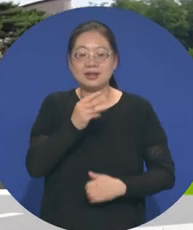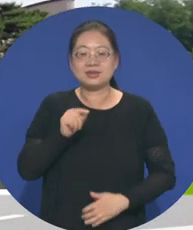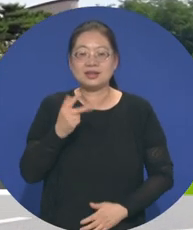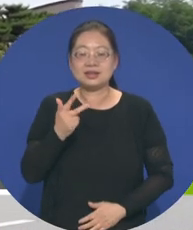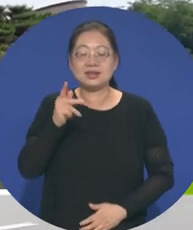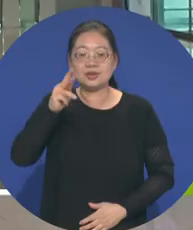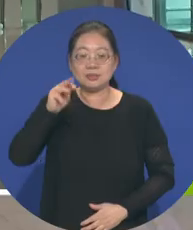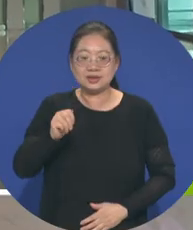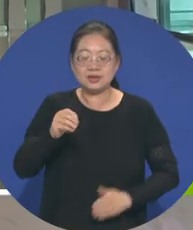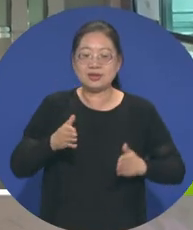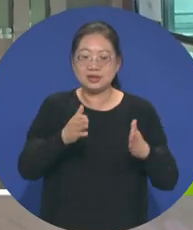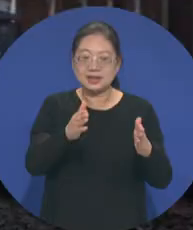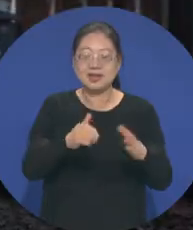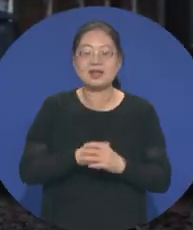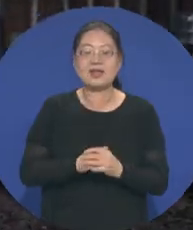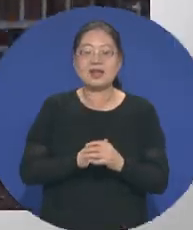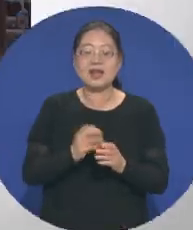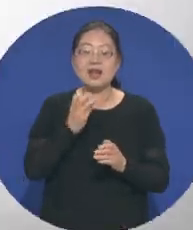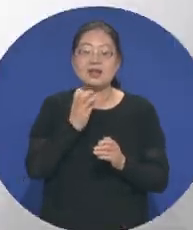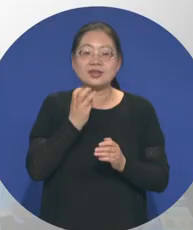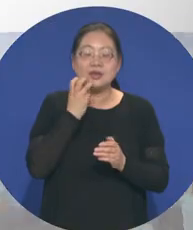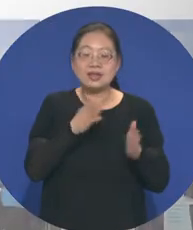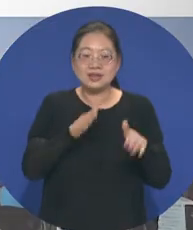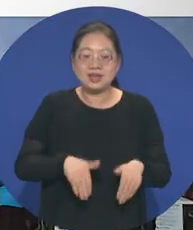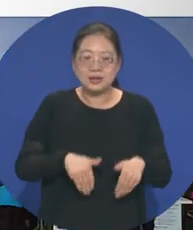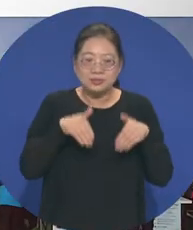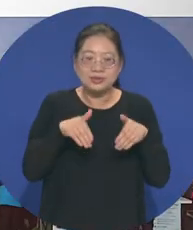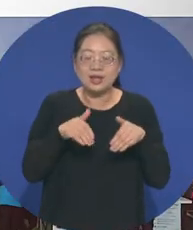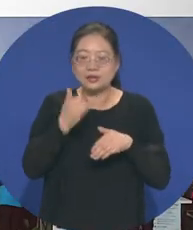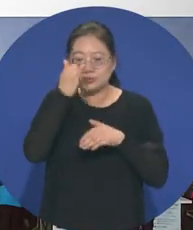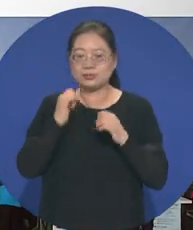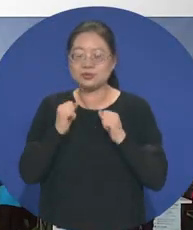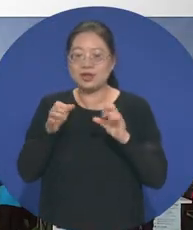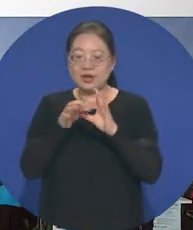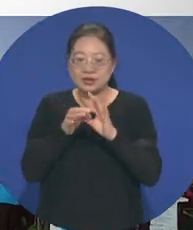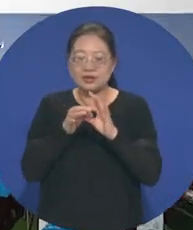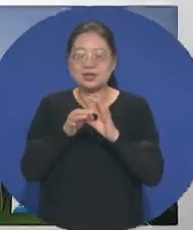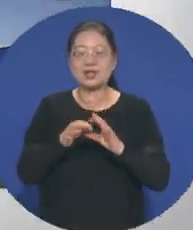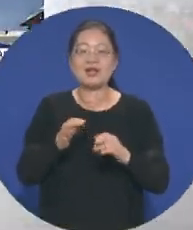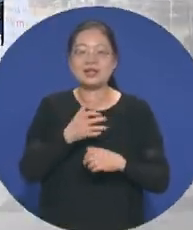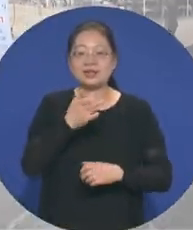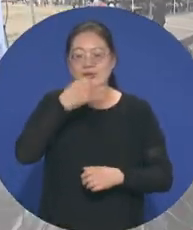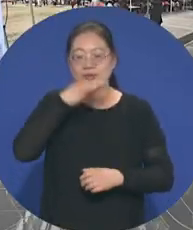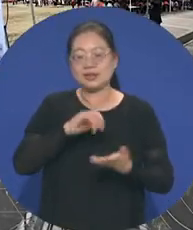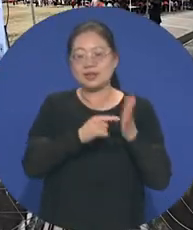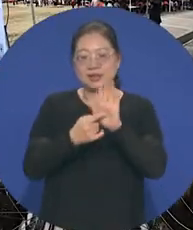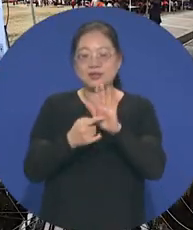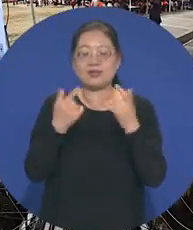실현된다면 경기 남부의 산업과 인력이 충북과 연결돼 시너지를 낼 것으로 기대됩니다.